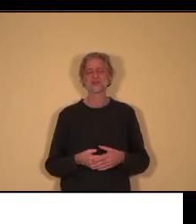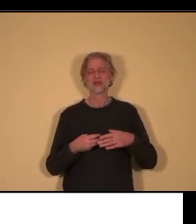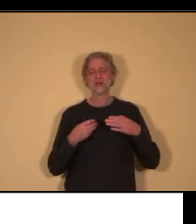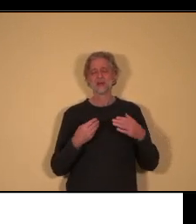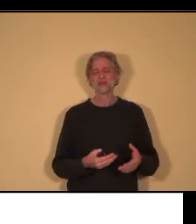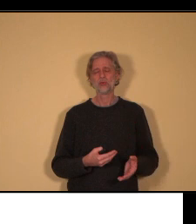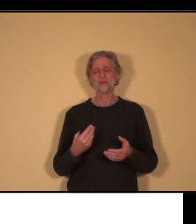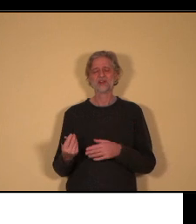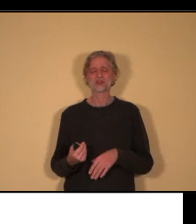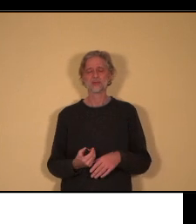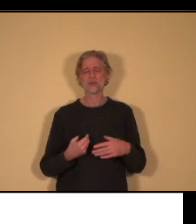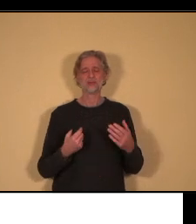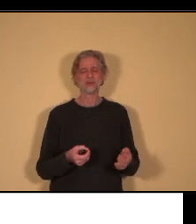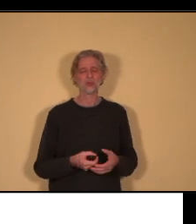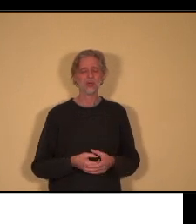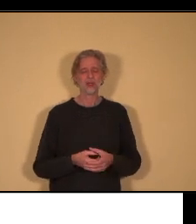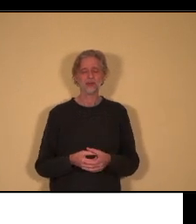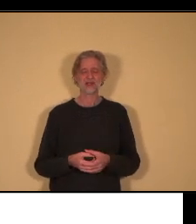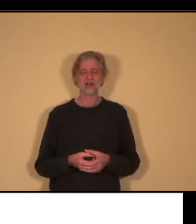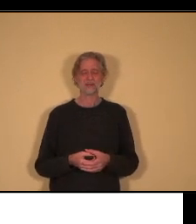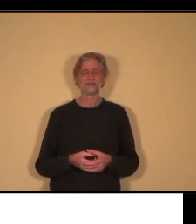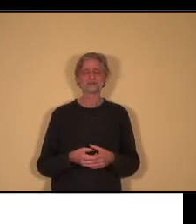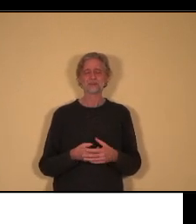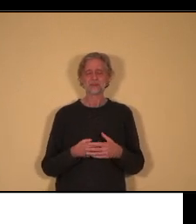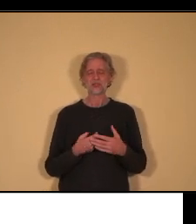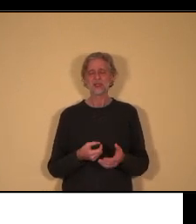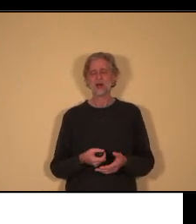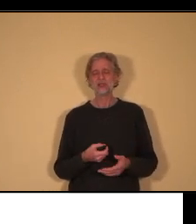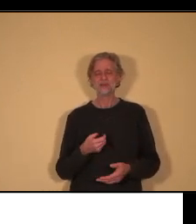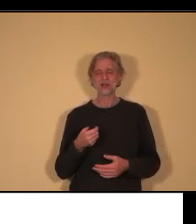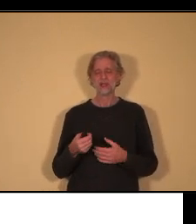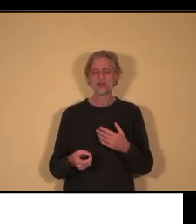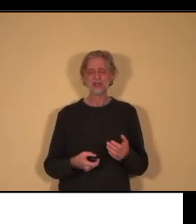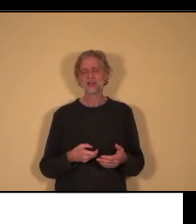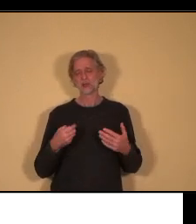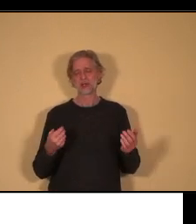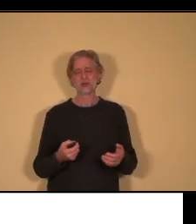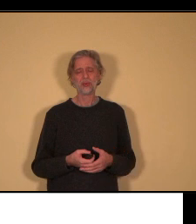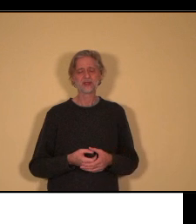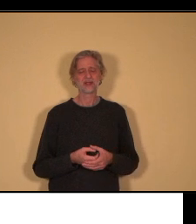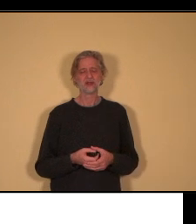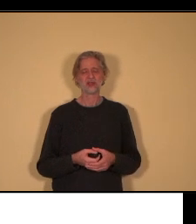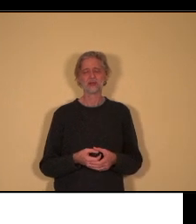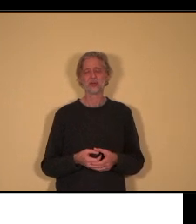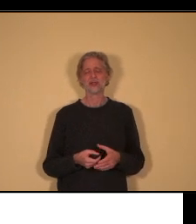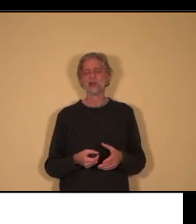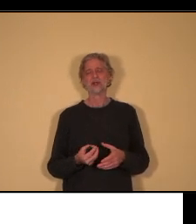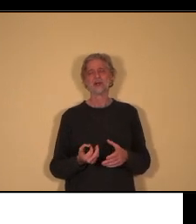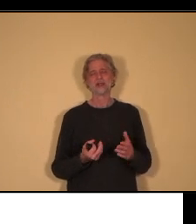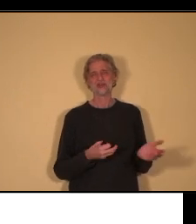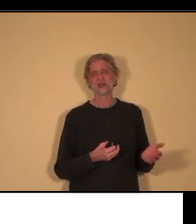Wasserstoff ist, mit grünem Wasserstoff um zu Methan. Auch hier haben wir Nickel- oder